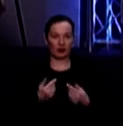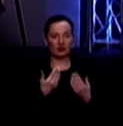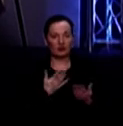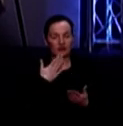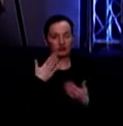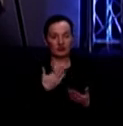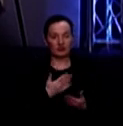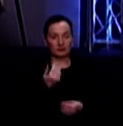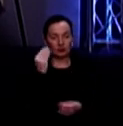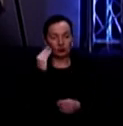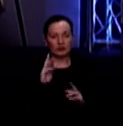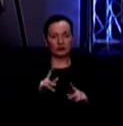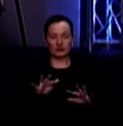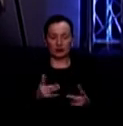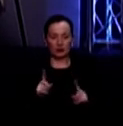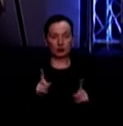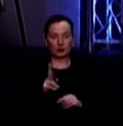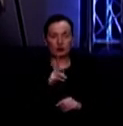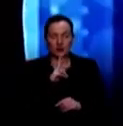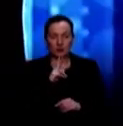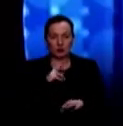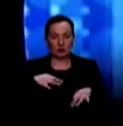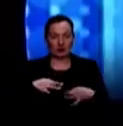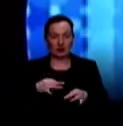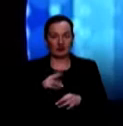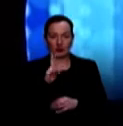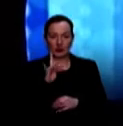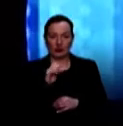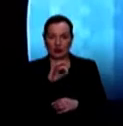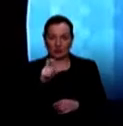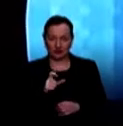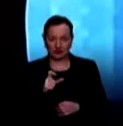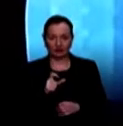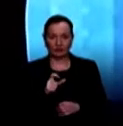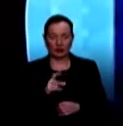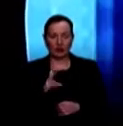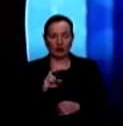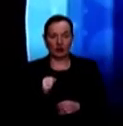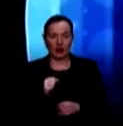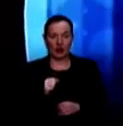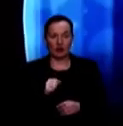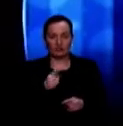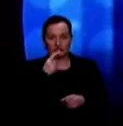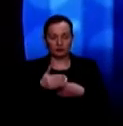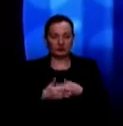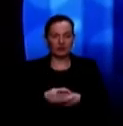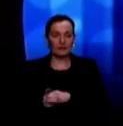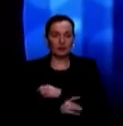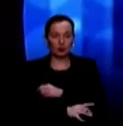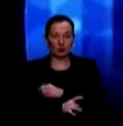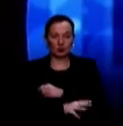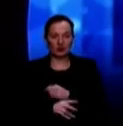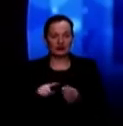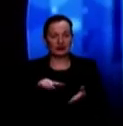як сталося, що Кременчуцький автокрас перебуває на стадії банкрутства, адже одна з операційних цілей стратегії 2020